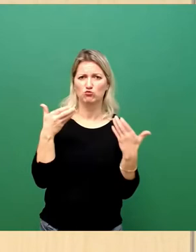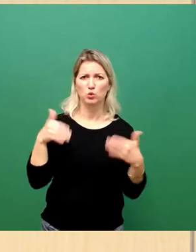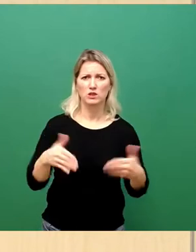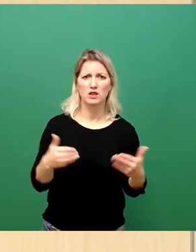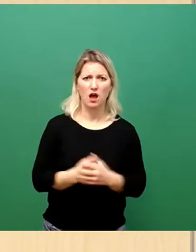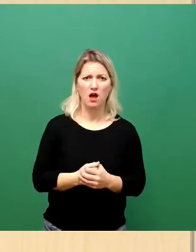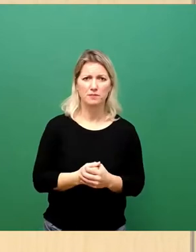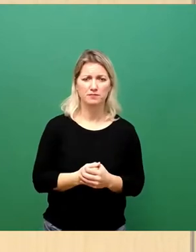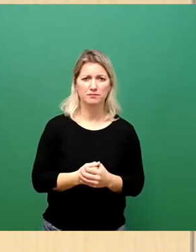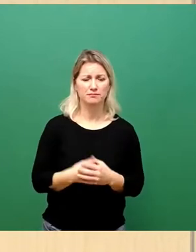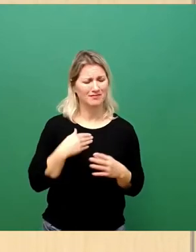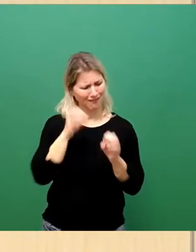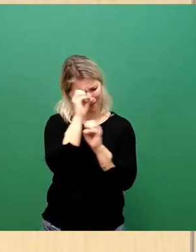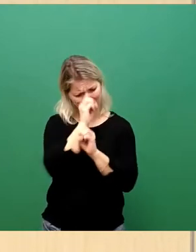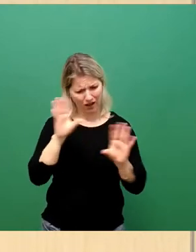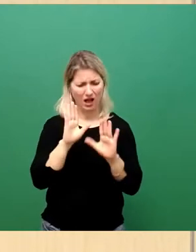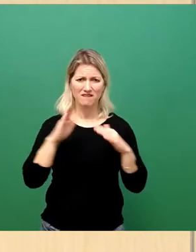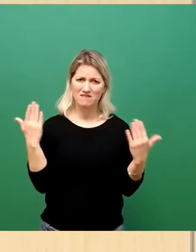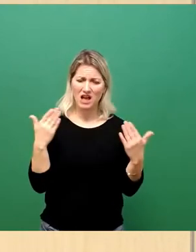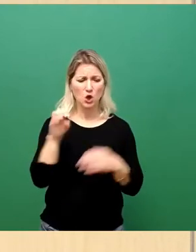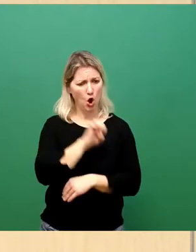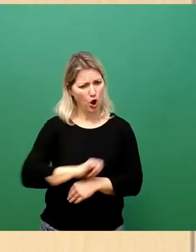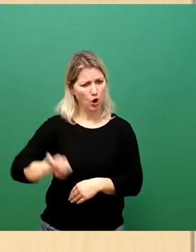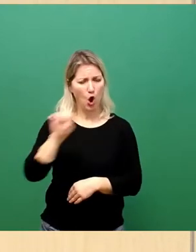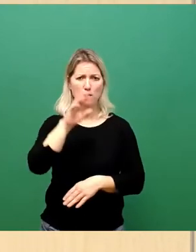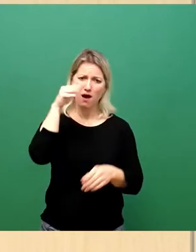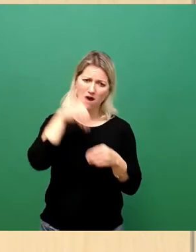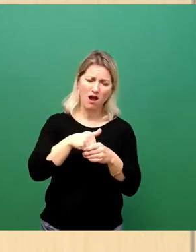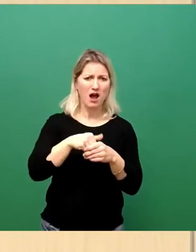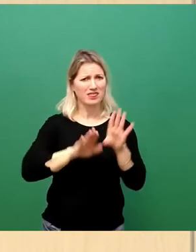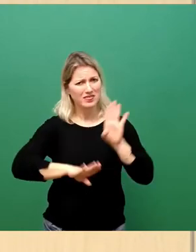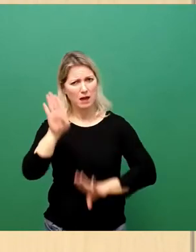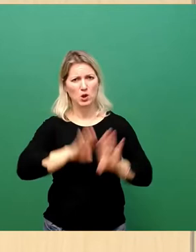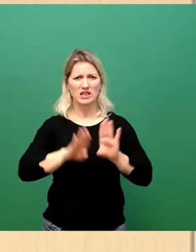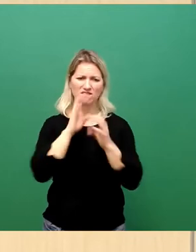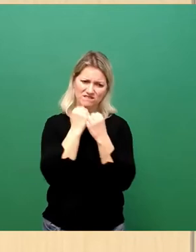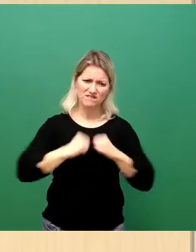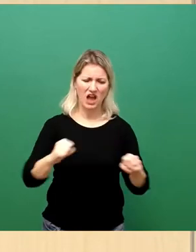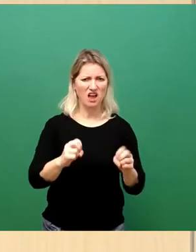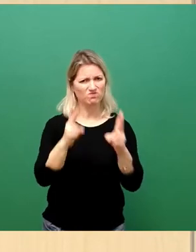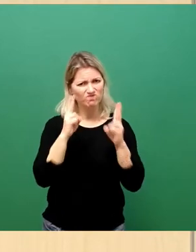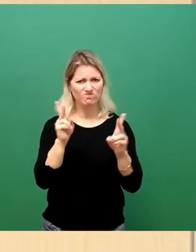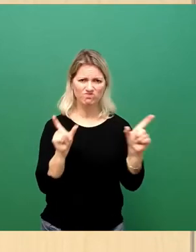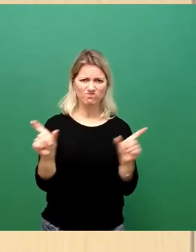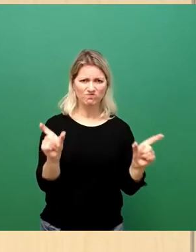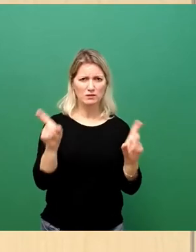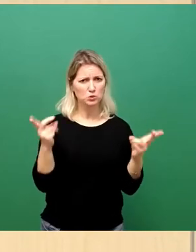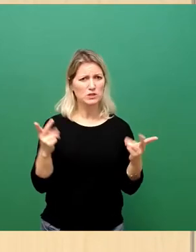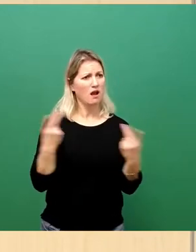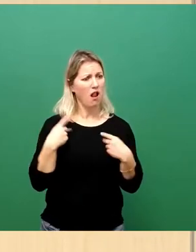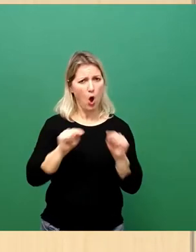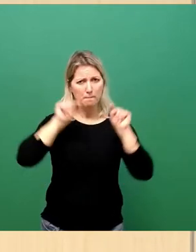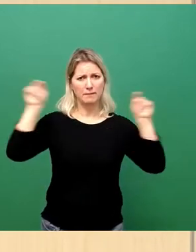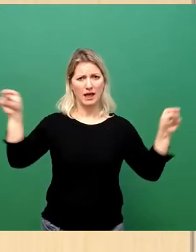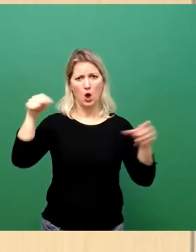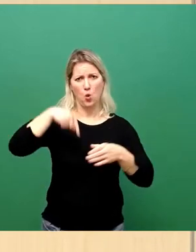Europa muss seine Demokratie und Freiheit wirksam verteidigen können, außen wie innen. Wohin das